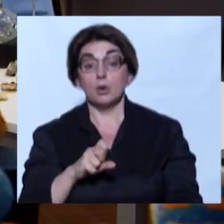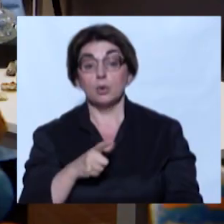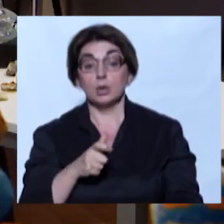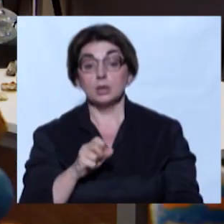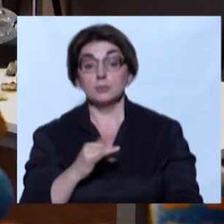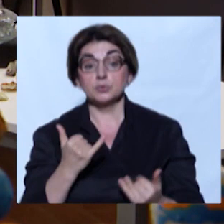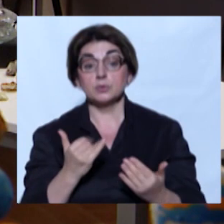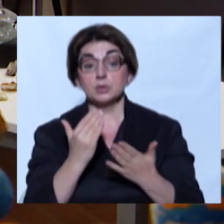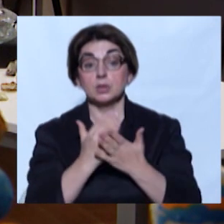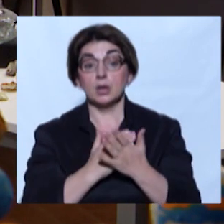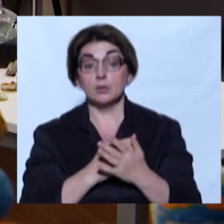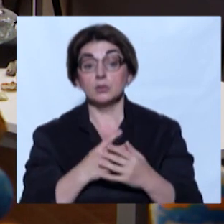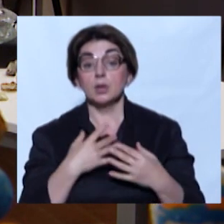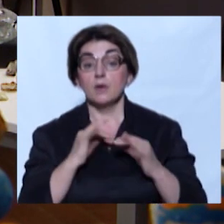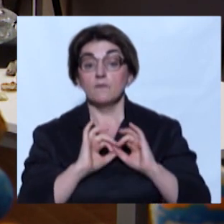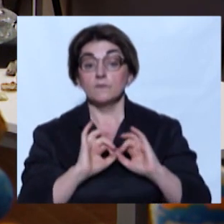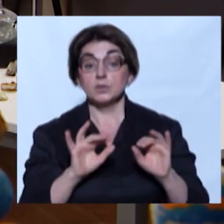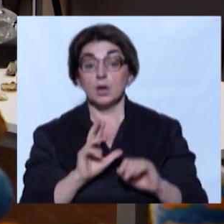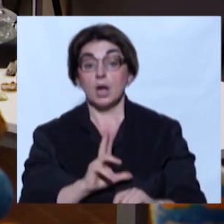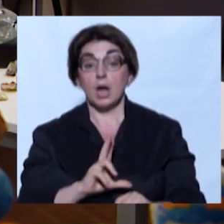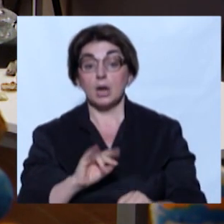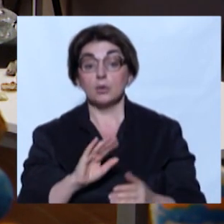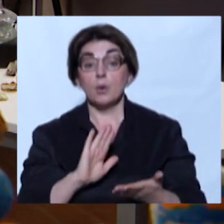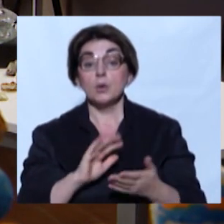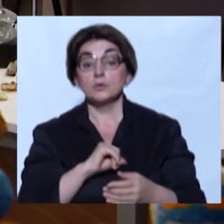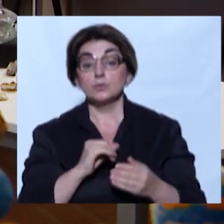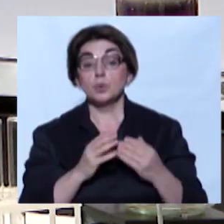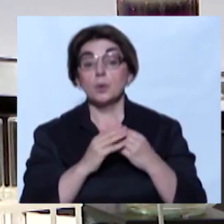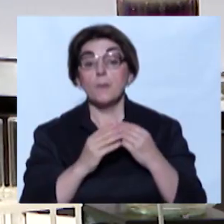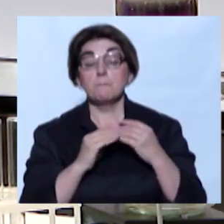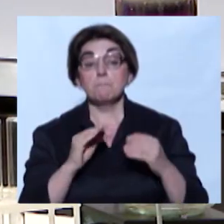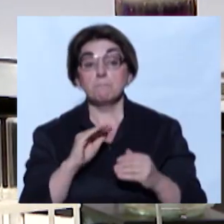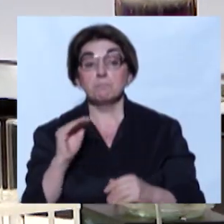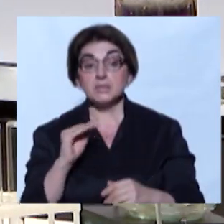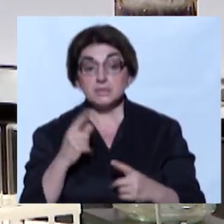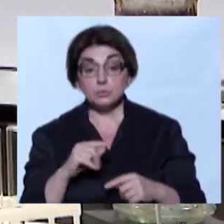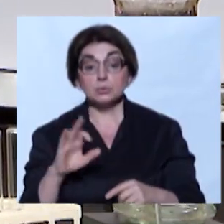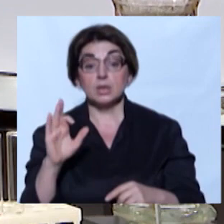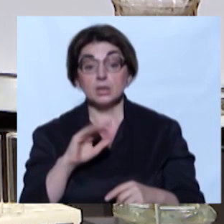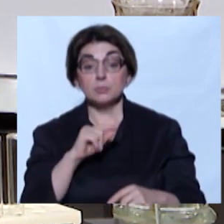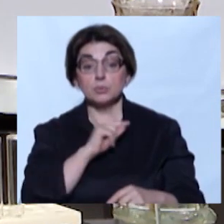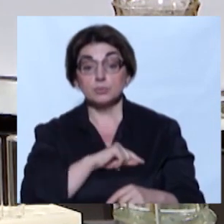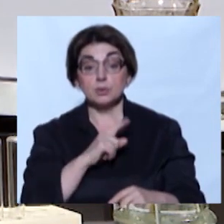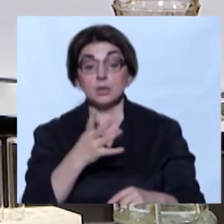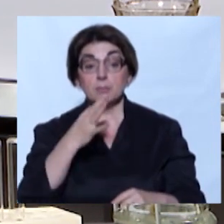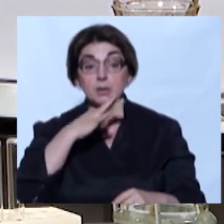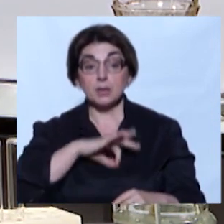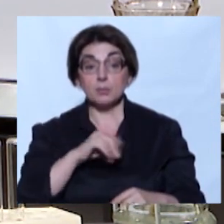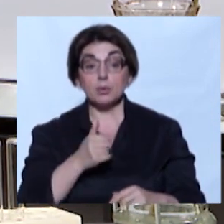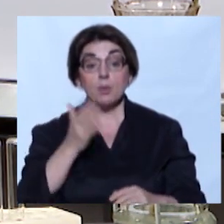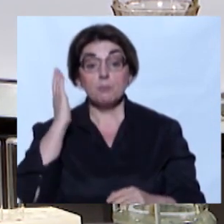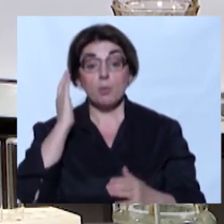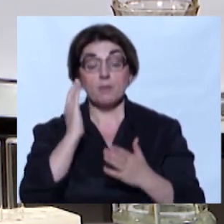ჩვენ დღევანდელ გაკვეთილზე განვიხილეთ ჰალოგენების ფიზიკური და ქიმიური თვისებები, ასევე გავეცანით მათ გამოყენებას. ხოლო